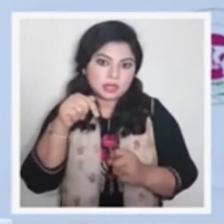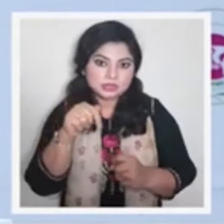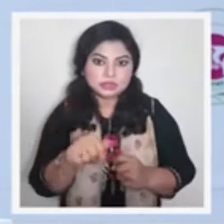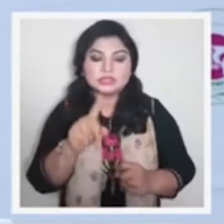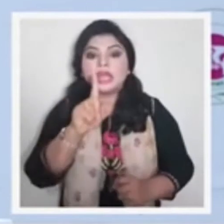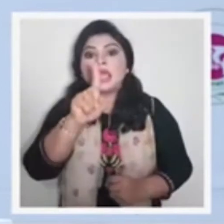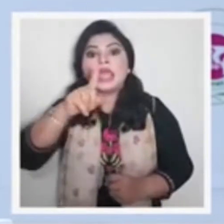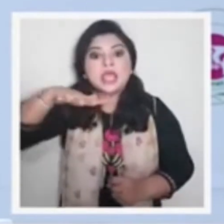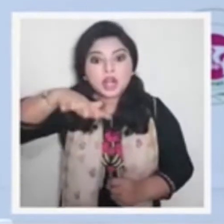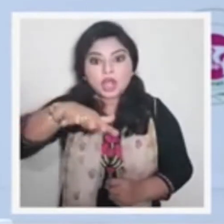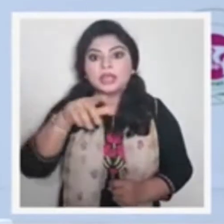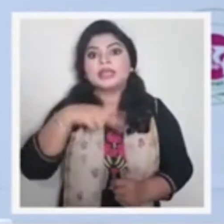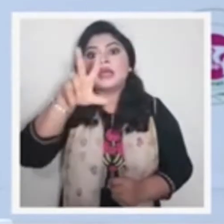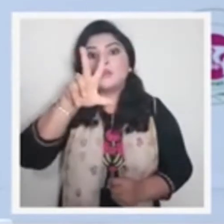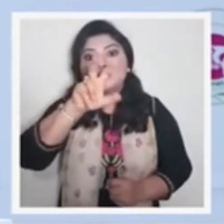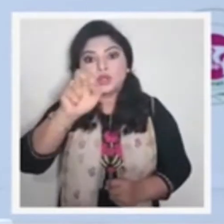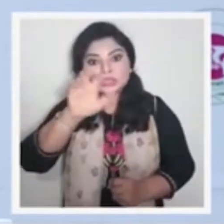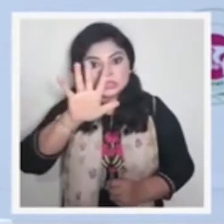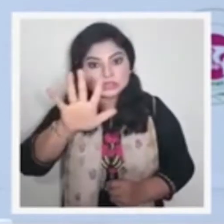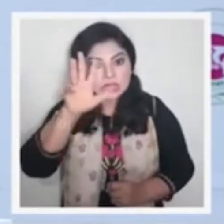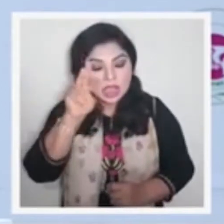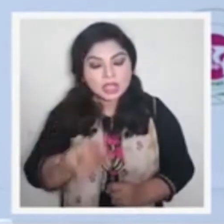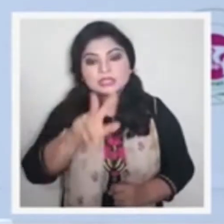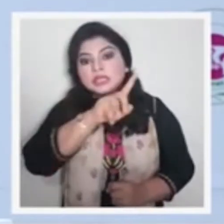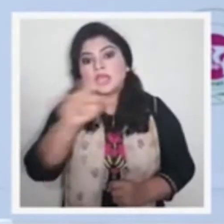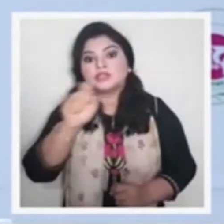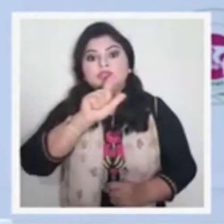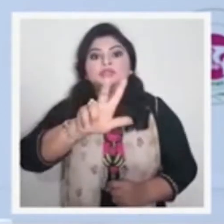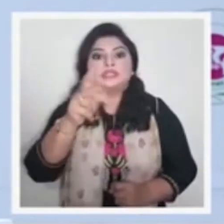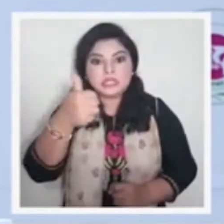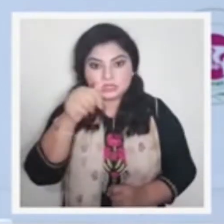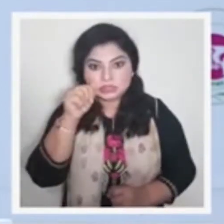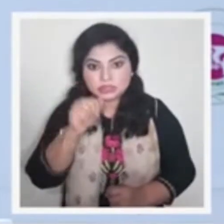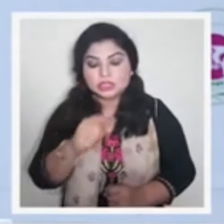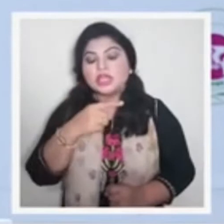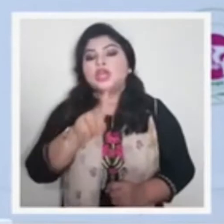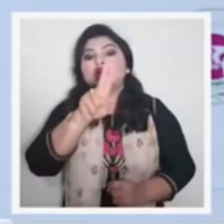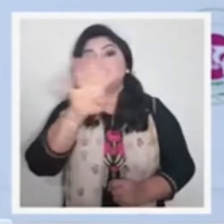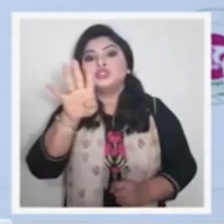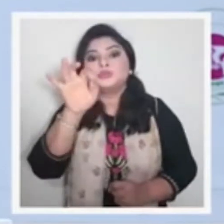2,686জন। 2,686জন শনাক্ত হয়েছেন এবং এ পর্যন্ত শনাক্ত হয়েছেন